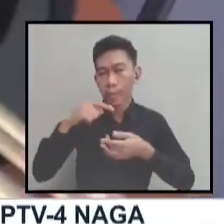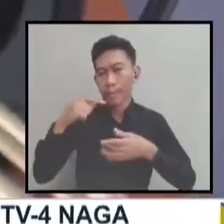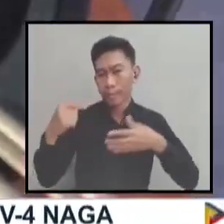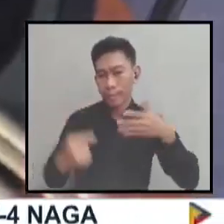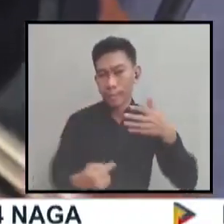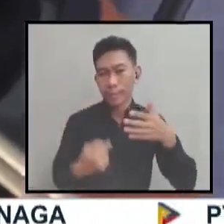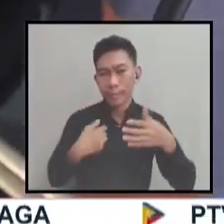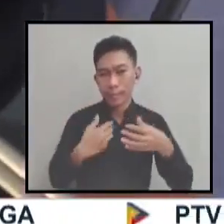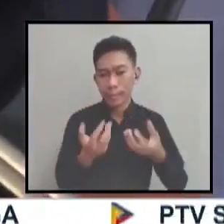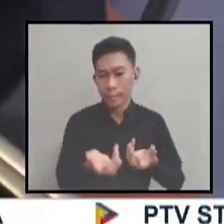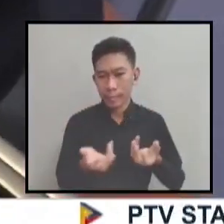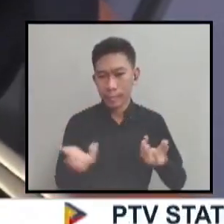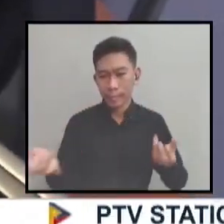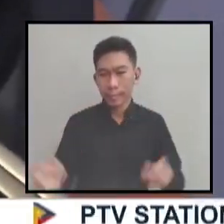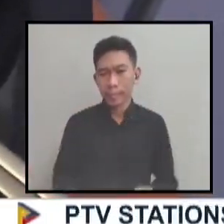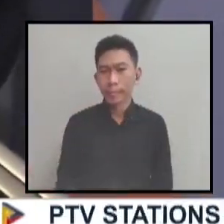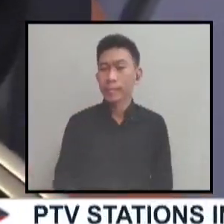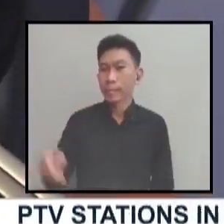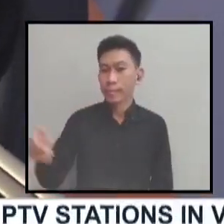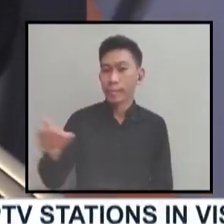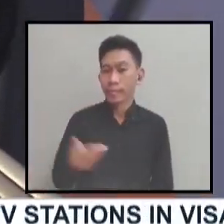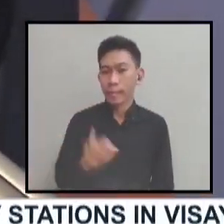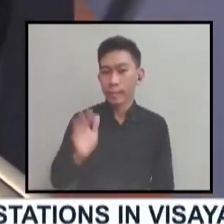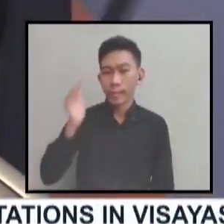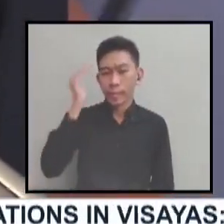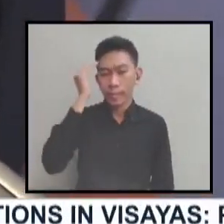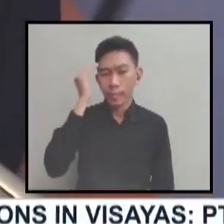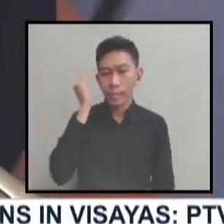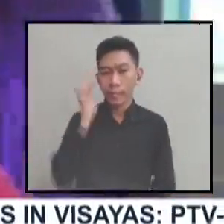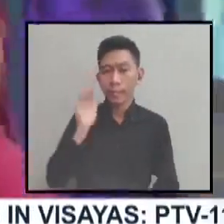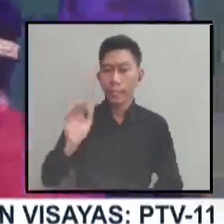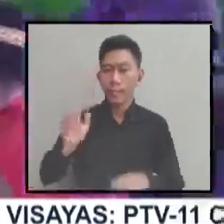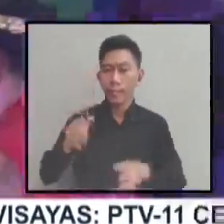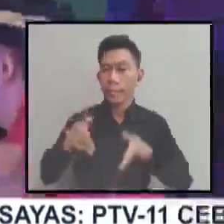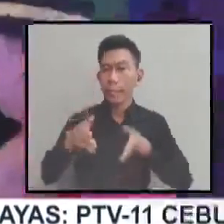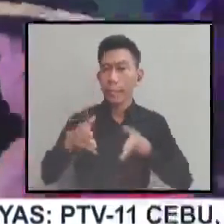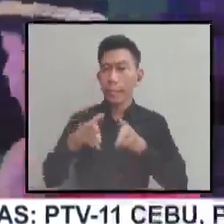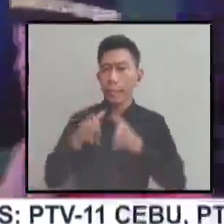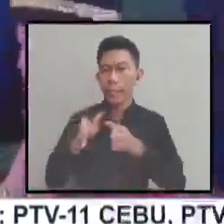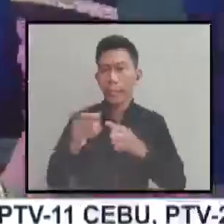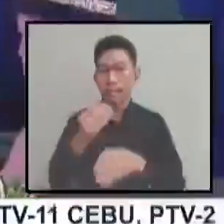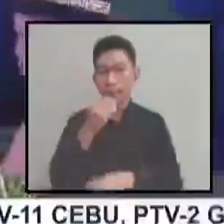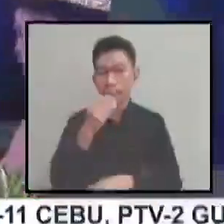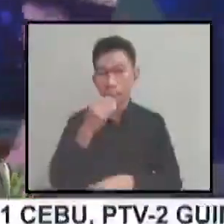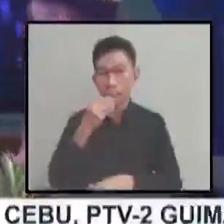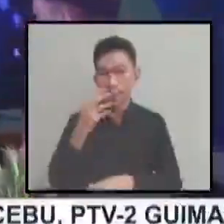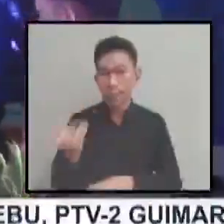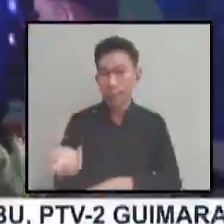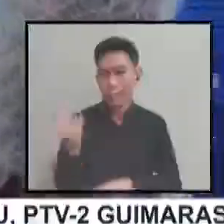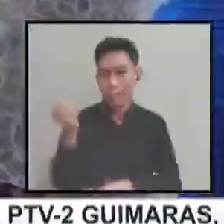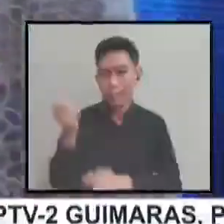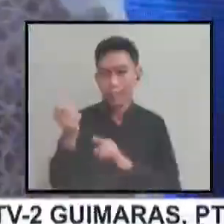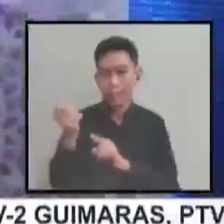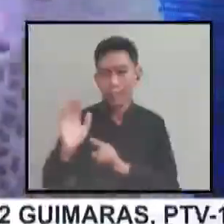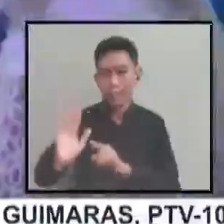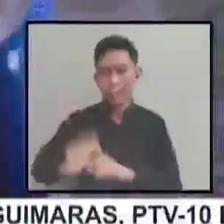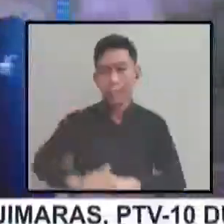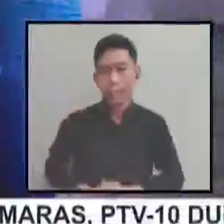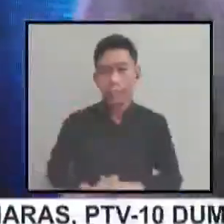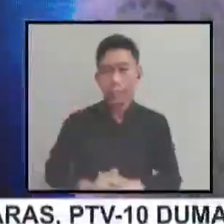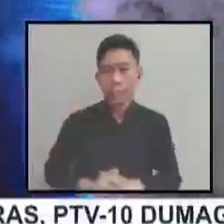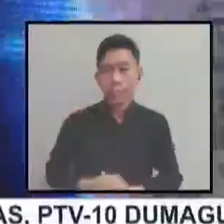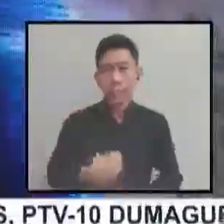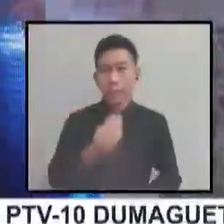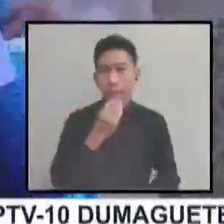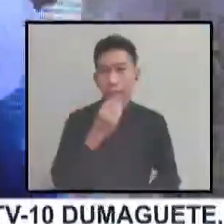Korea na ibinida ang street food theme ng kanilang bansa. Maliban sa food exhibit, ay nagbigay aliw din sa mga